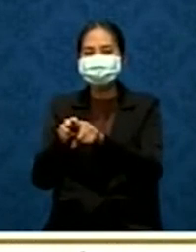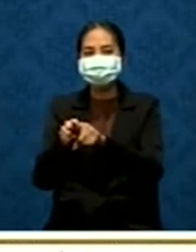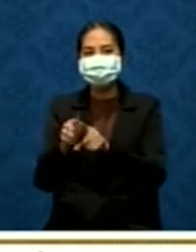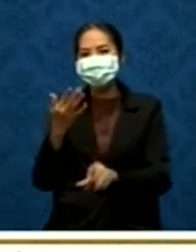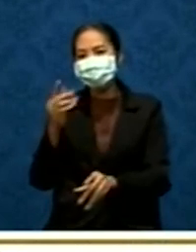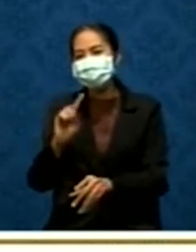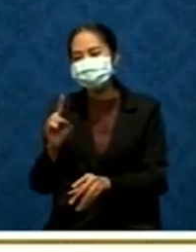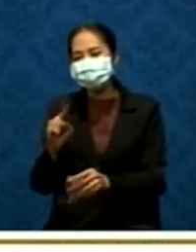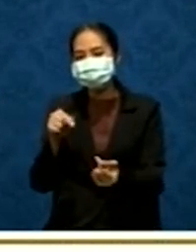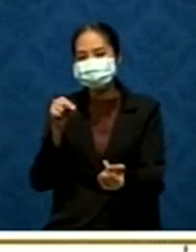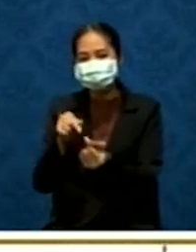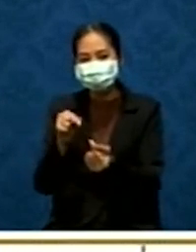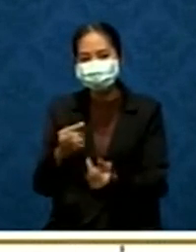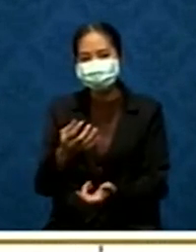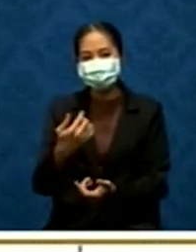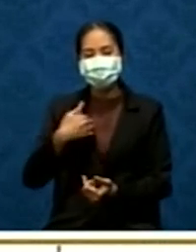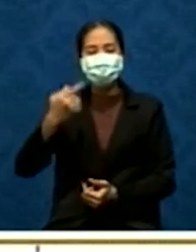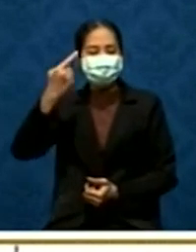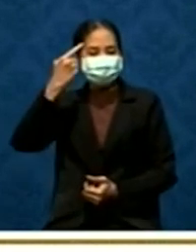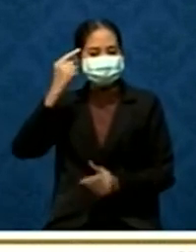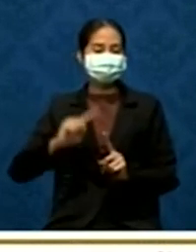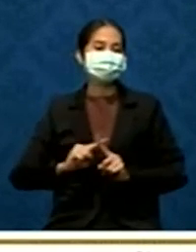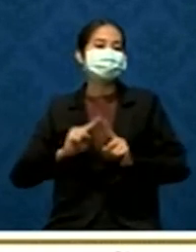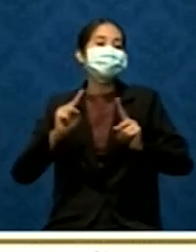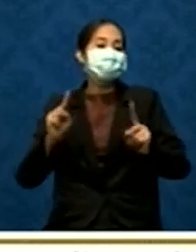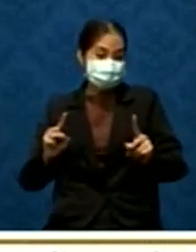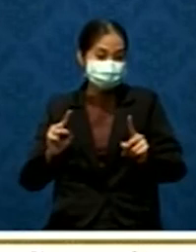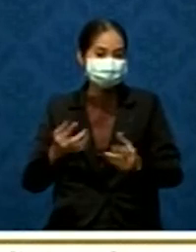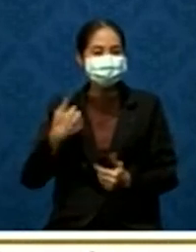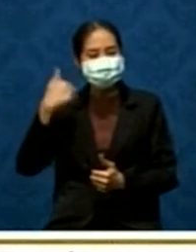ณะของเป็นความเห็นต่างหรือขัดแย้งหรือในส่ว